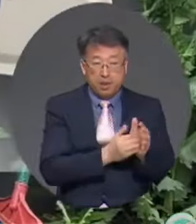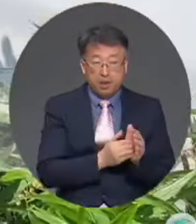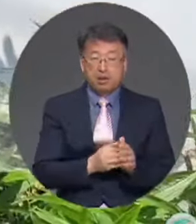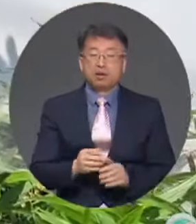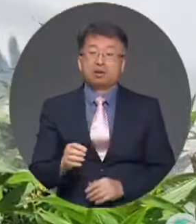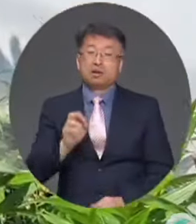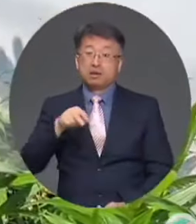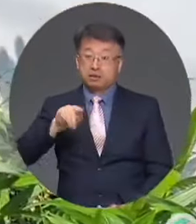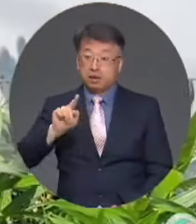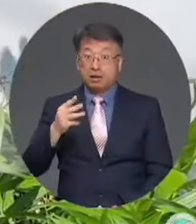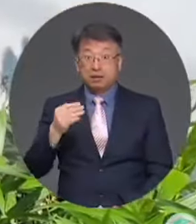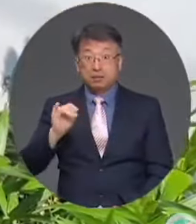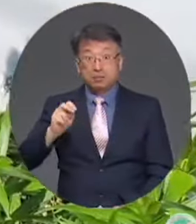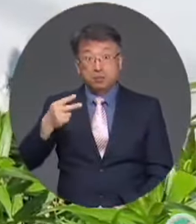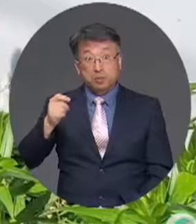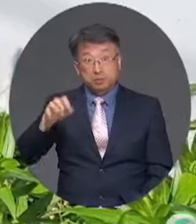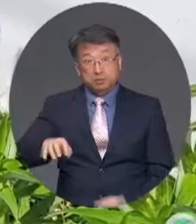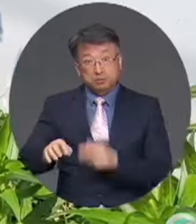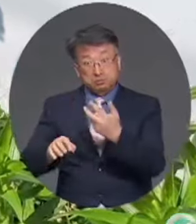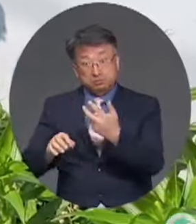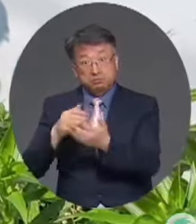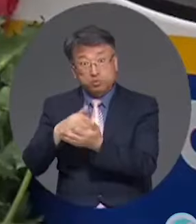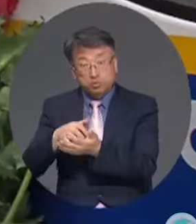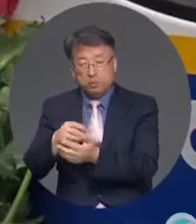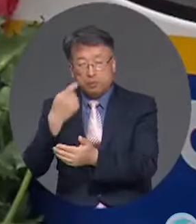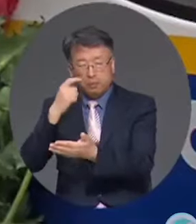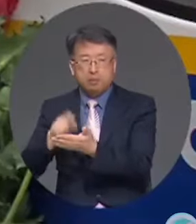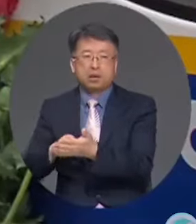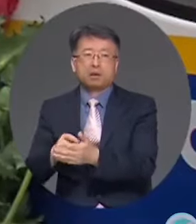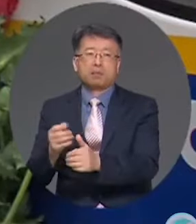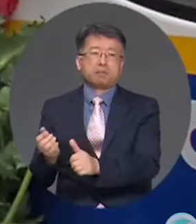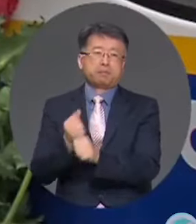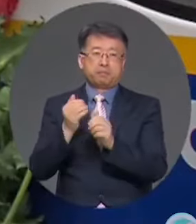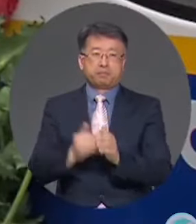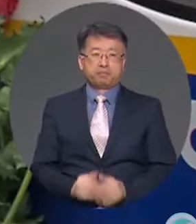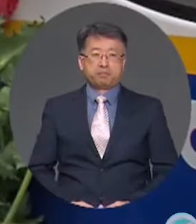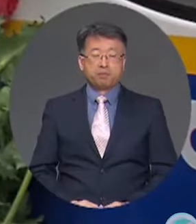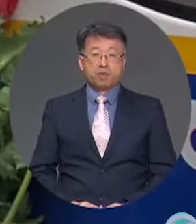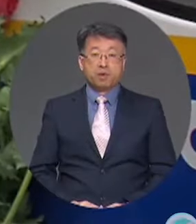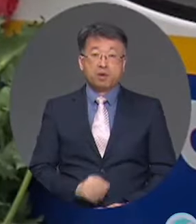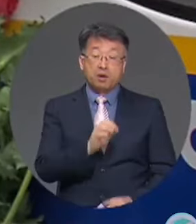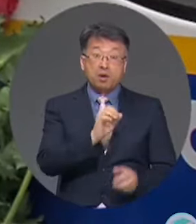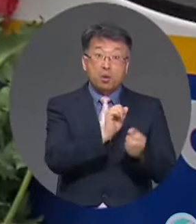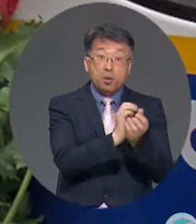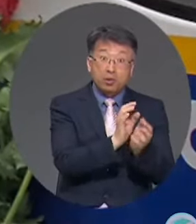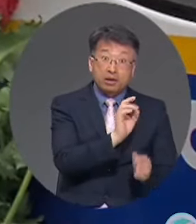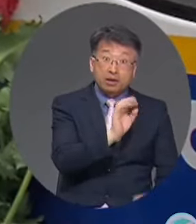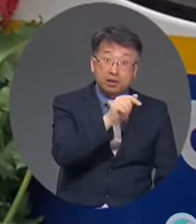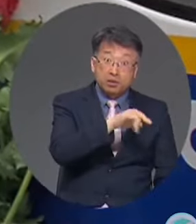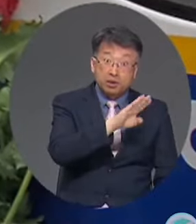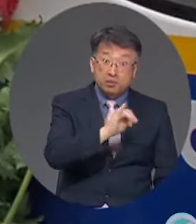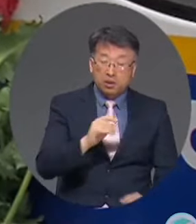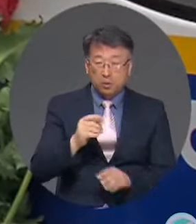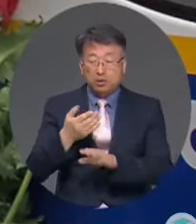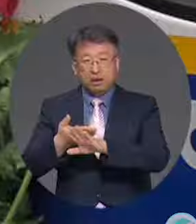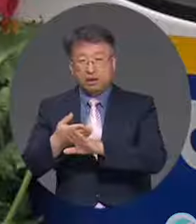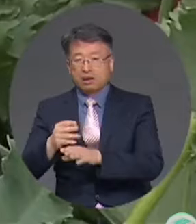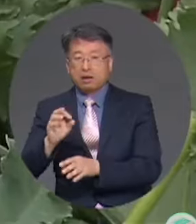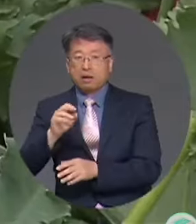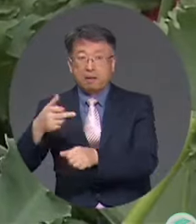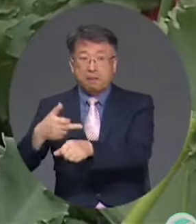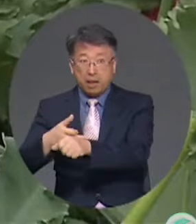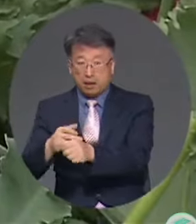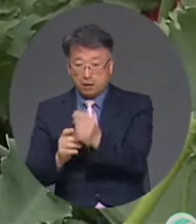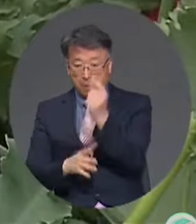마약성 양귀비 70주가 발견됐습니다. 마약성 양귀비는 원예용 양귀비와 달리 꽃대가 솜털 없이 매끈한